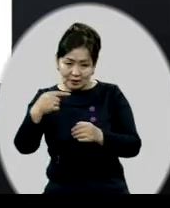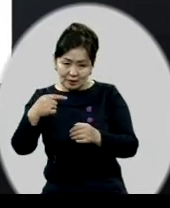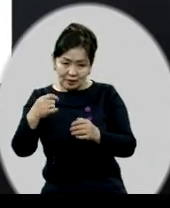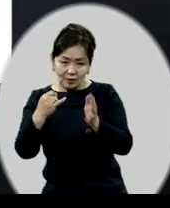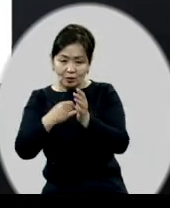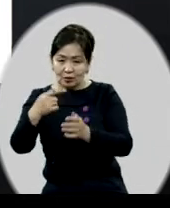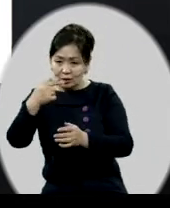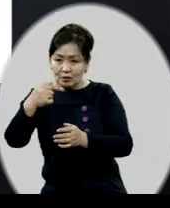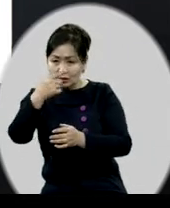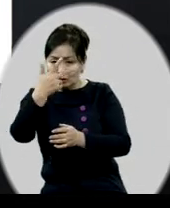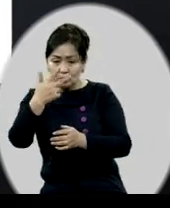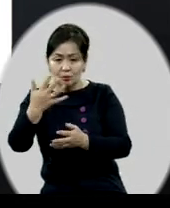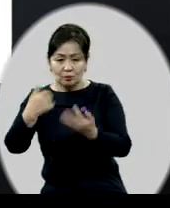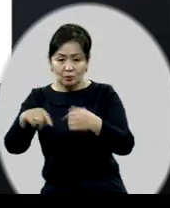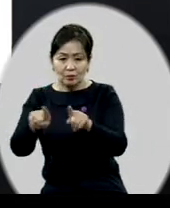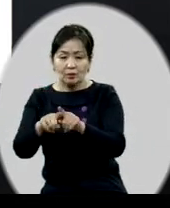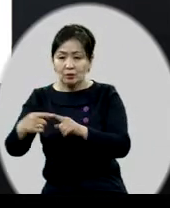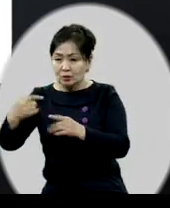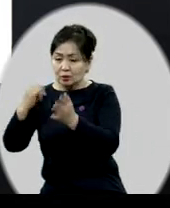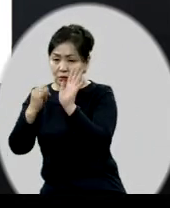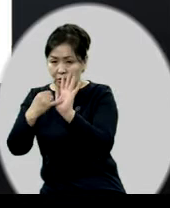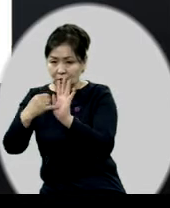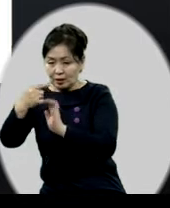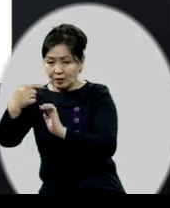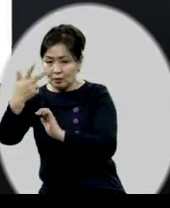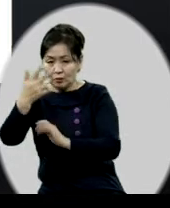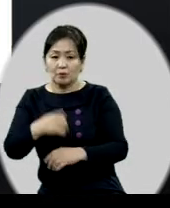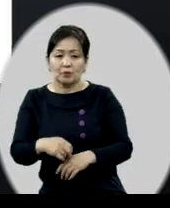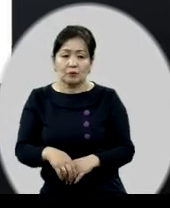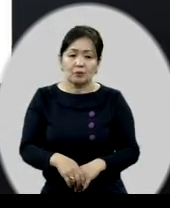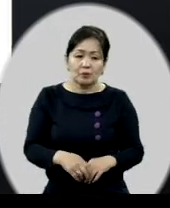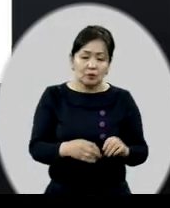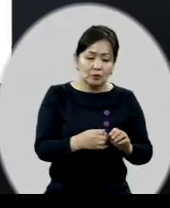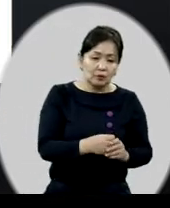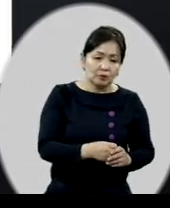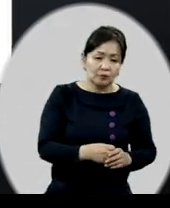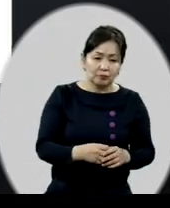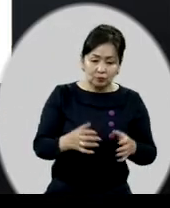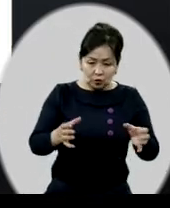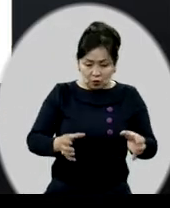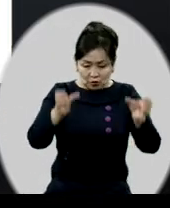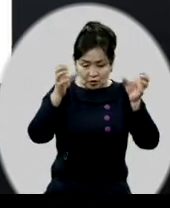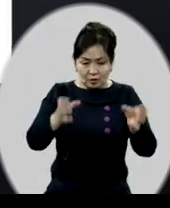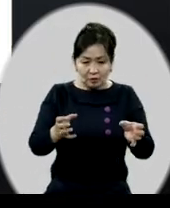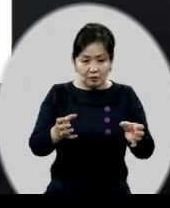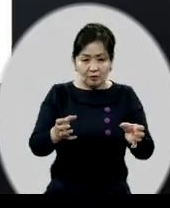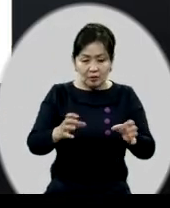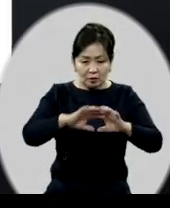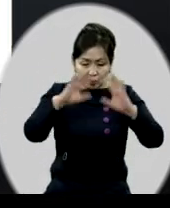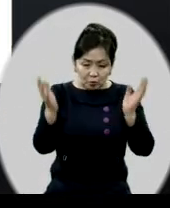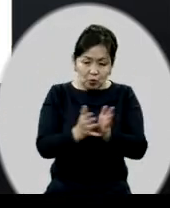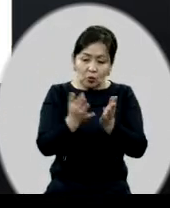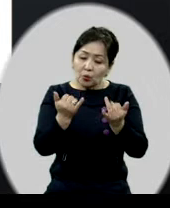Та нарыгтай тохирч байна уу? Сайн байна. Дараагийн бодлого руугаа орцгоё. 2 савны нийт усны хэмжээг